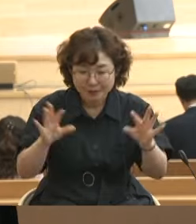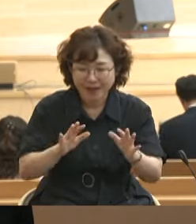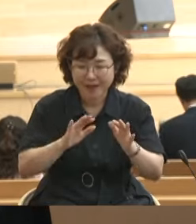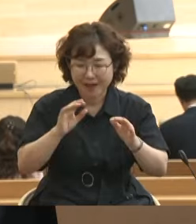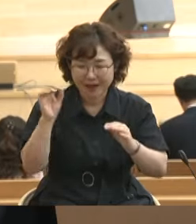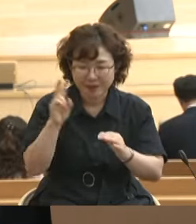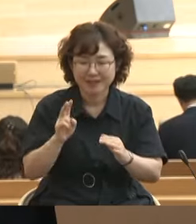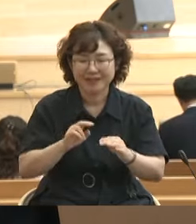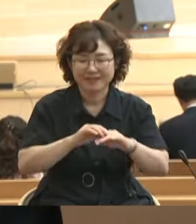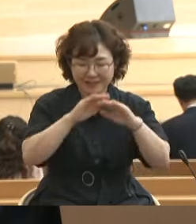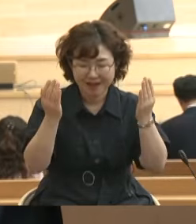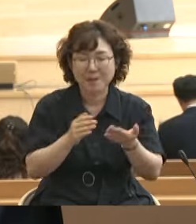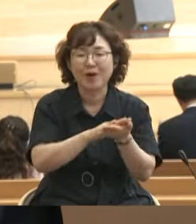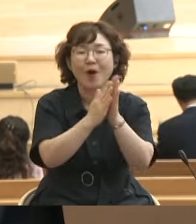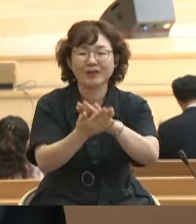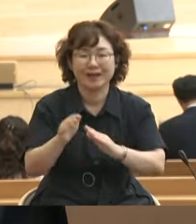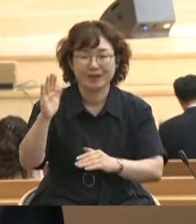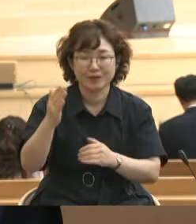변화되리니.